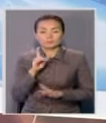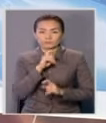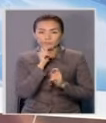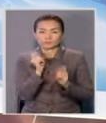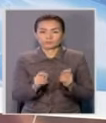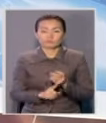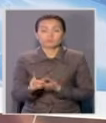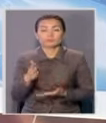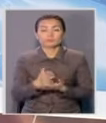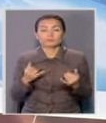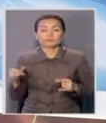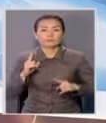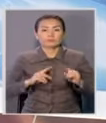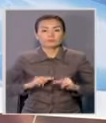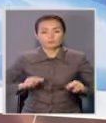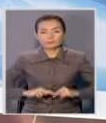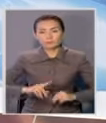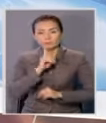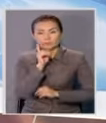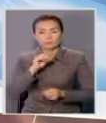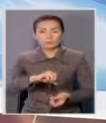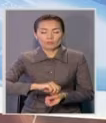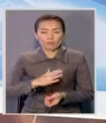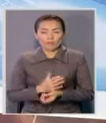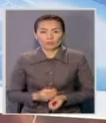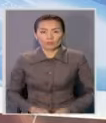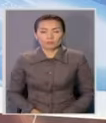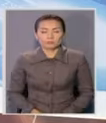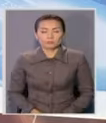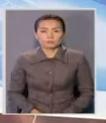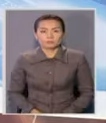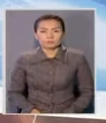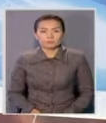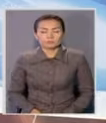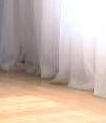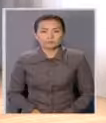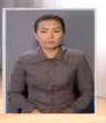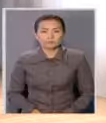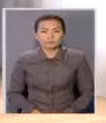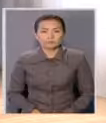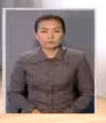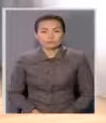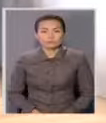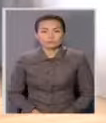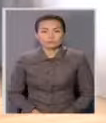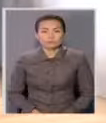табыстау рәсімі өтті. Жиынға ұстаздар мен студенттер қатысты, толығырақ бейне материалда.